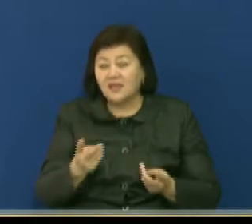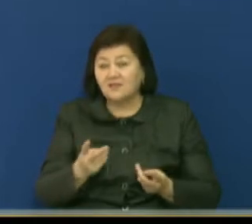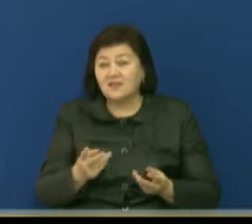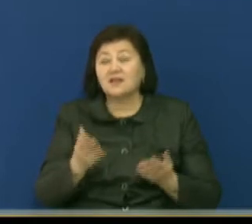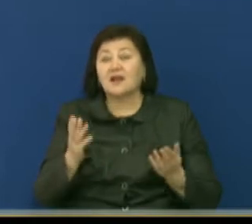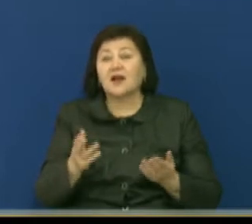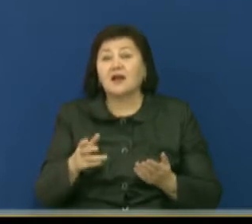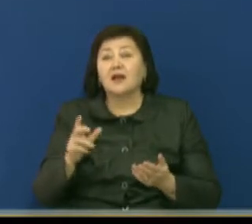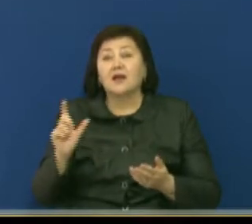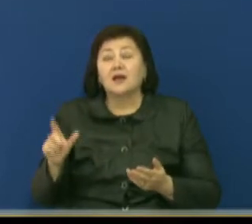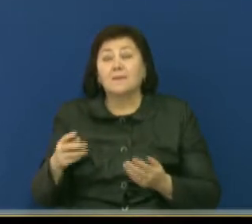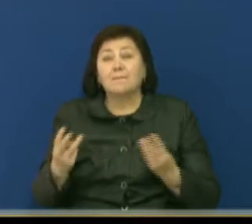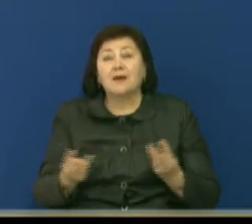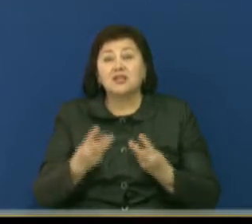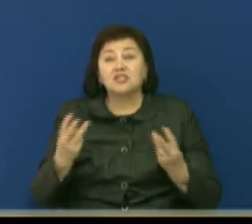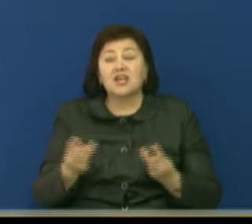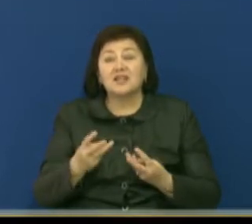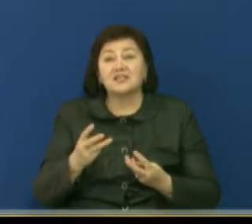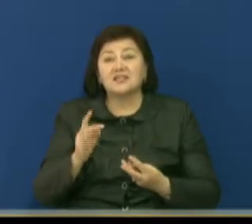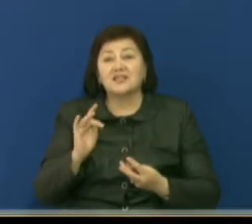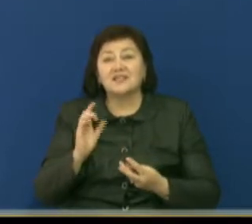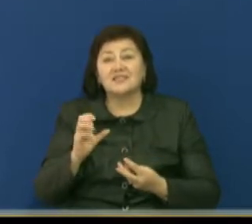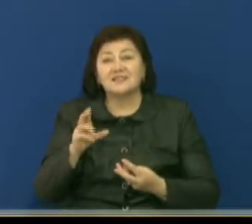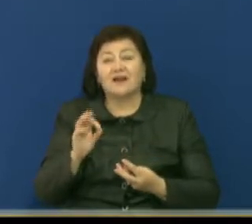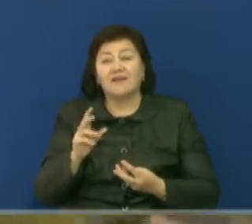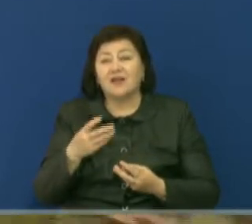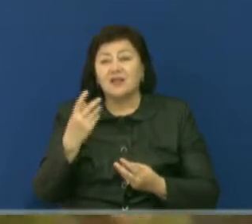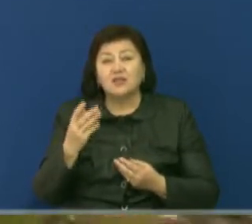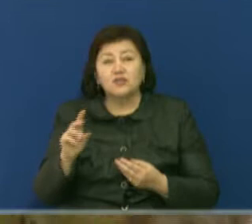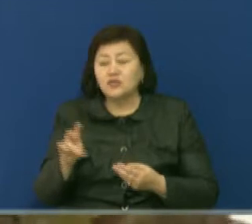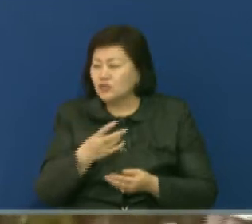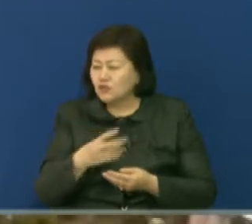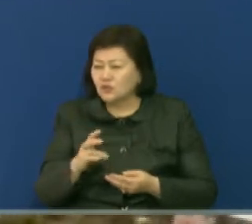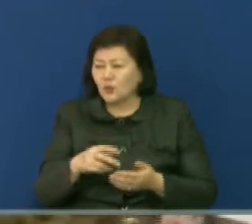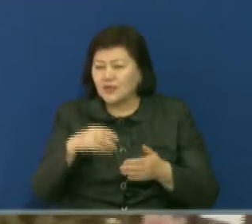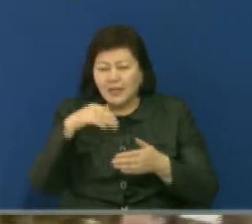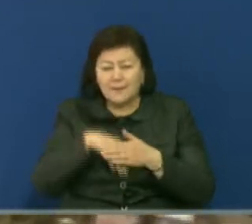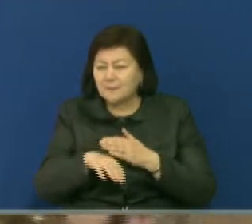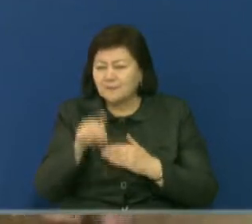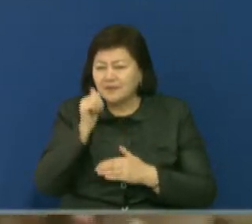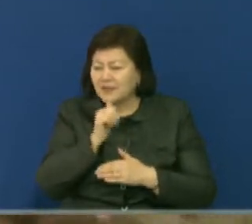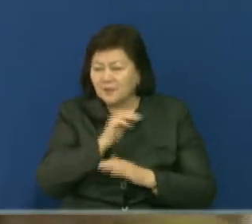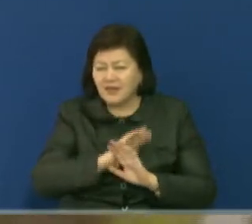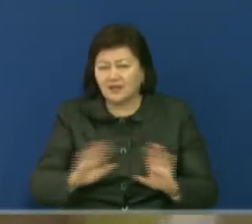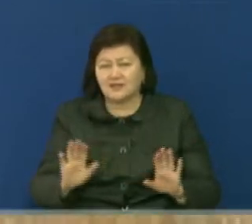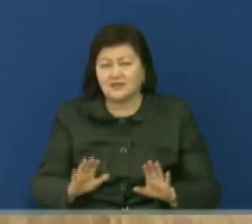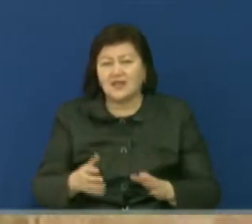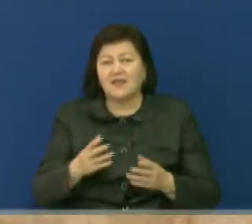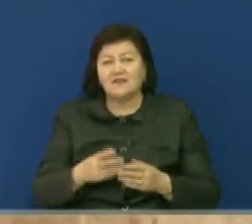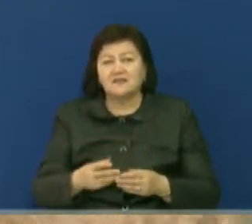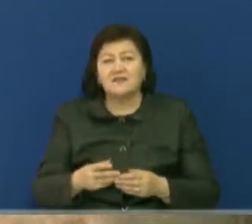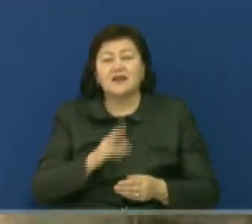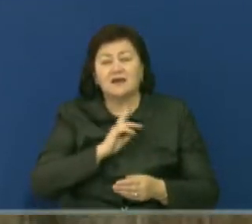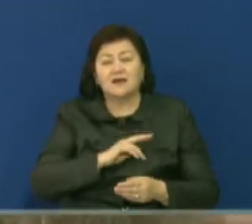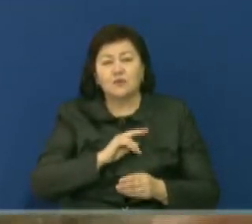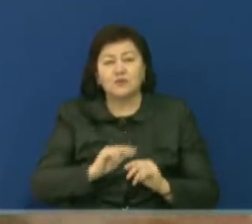рискуют. Никто из нас не прятался за вашей спиной. В лесу все еще огонь. Как сообщили, для тушения к 2